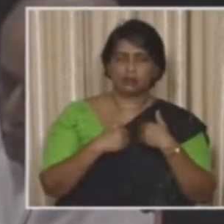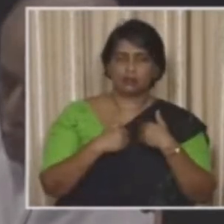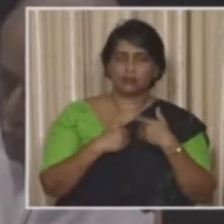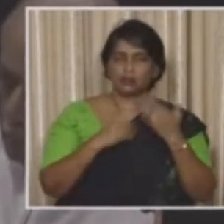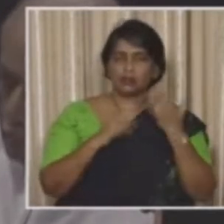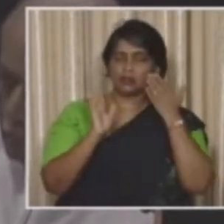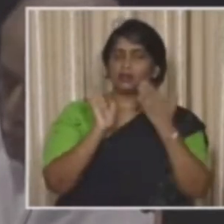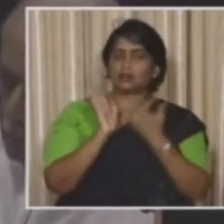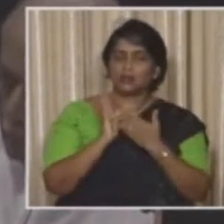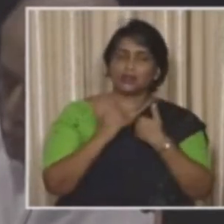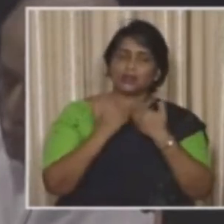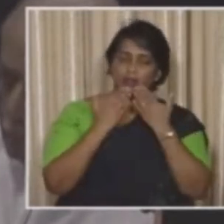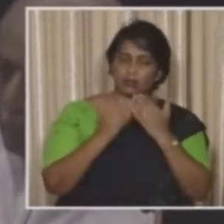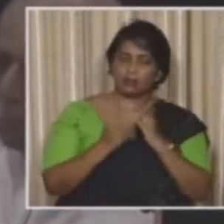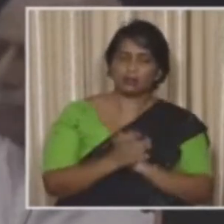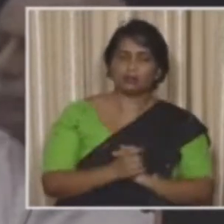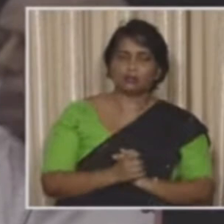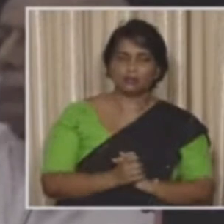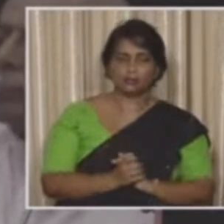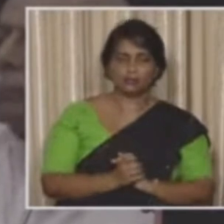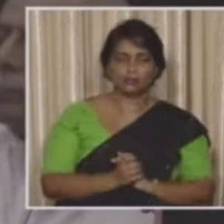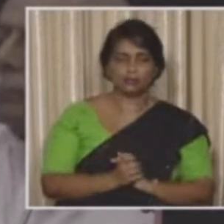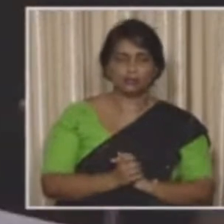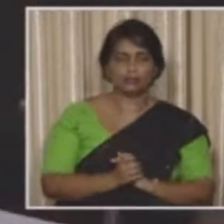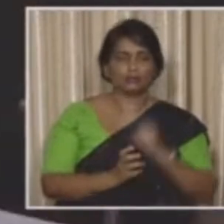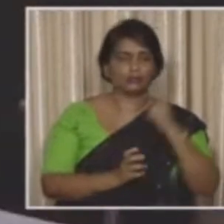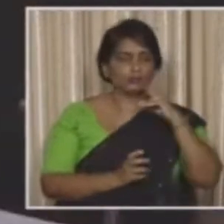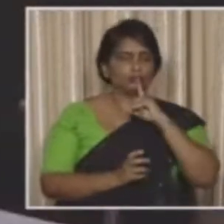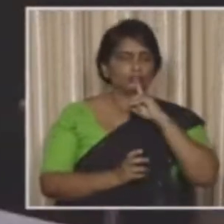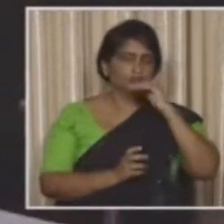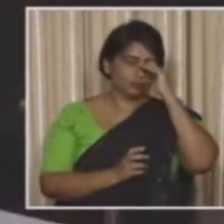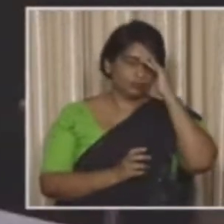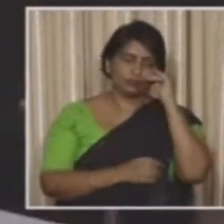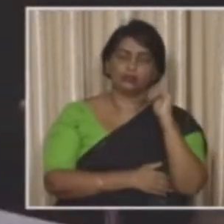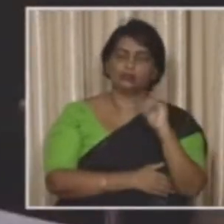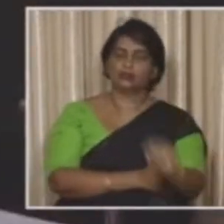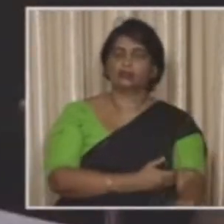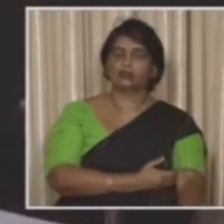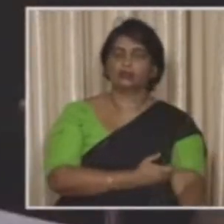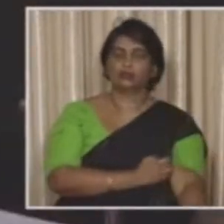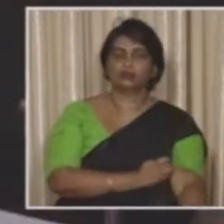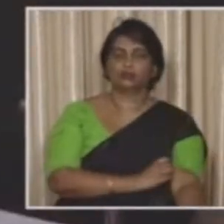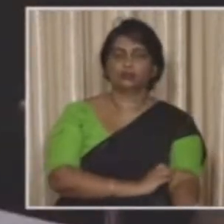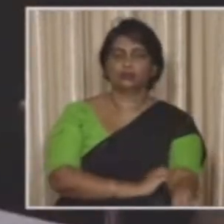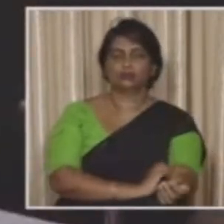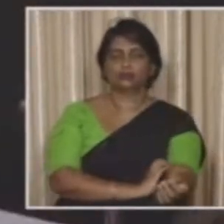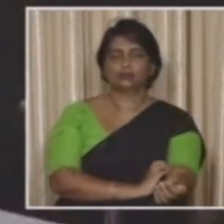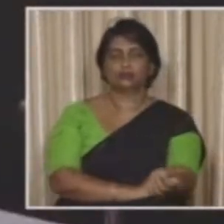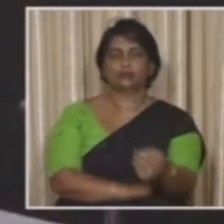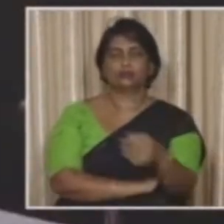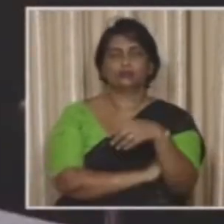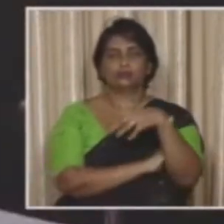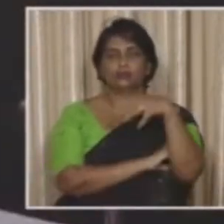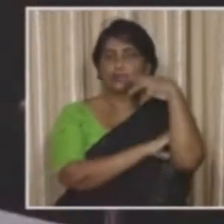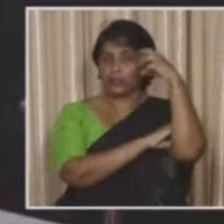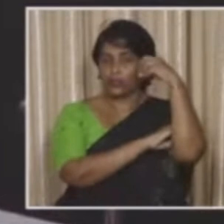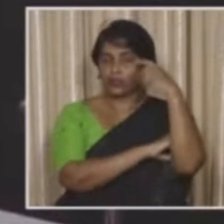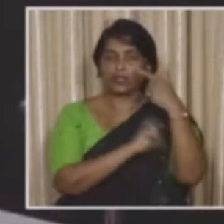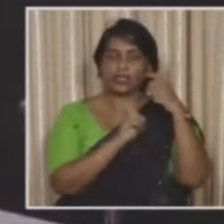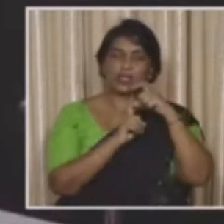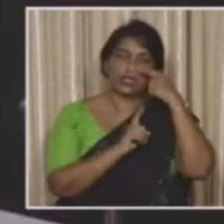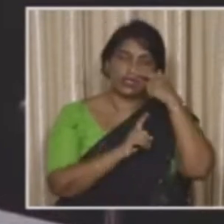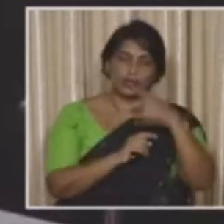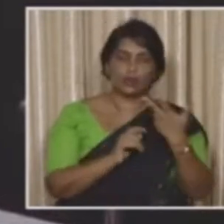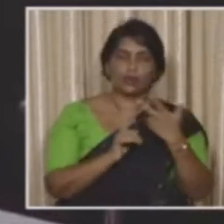මේක ඉදිරිපත් කරපේගම ස්තුතිවන්ත වෙනවා මම සිතේ නියෝජ්‍ය කතානායකතුමනි දැන් විදුලි බලය ඩීසල් වලින් හෝ නැප්තා